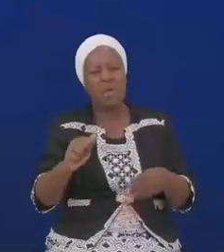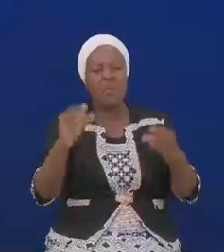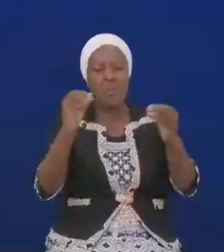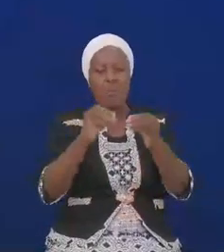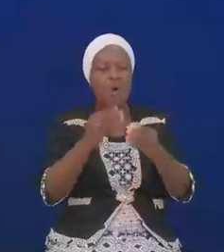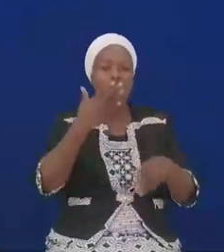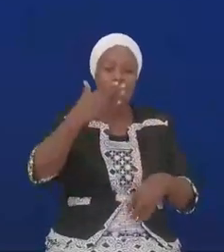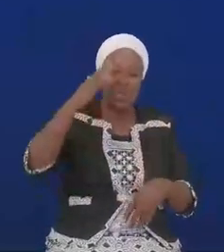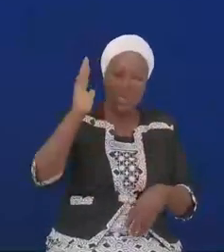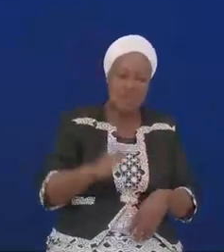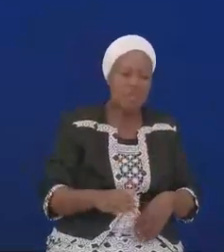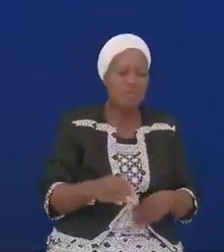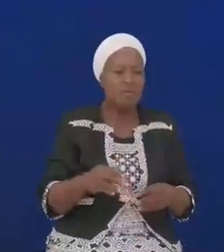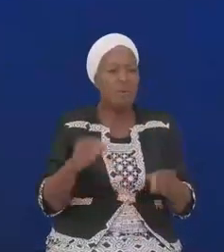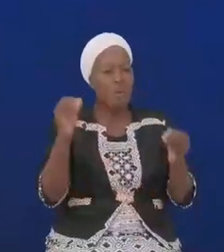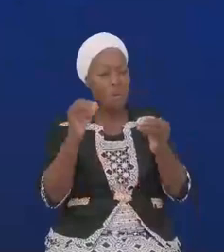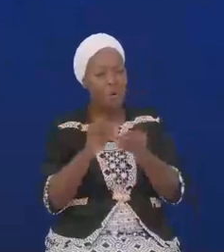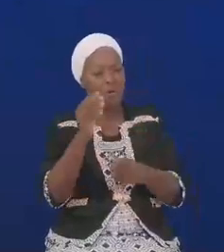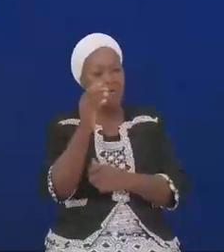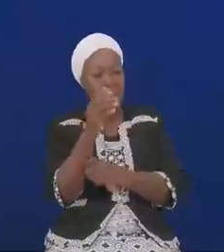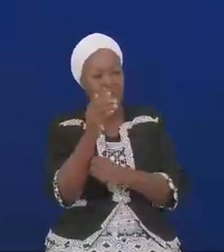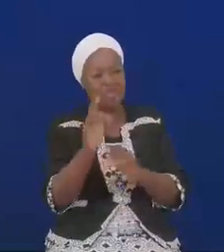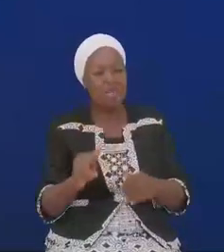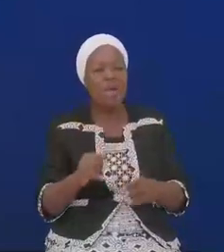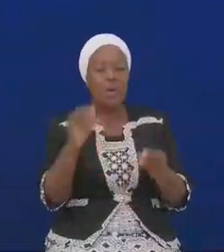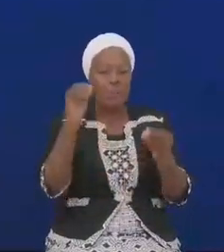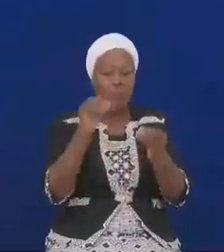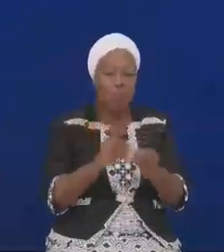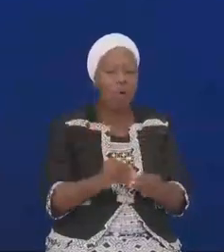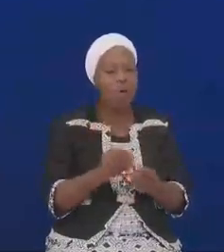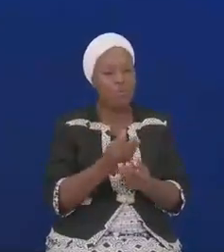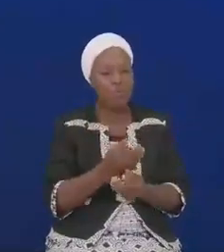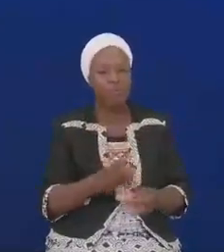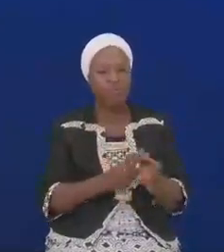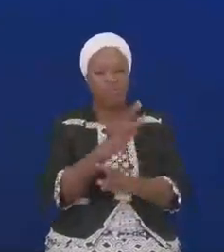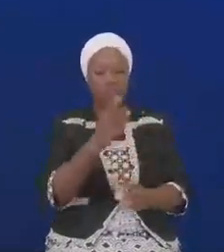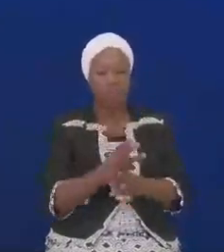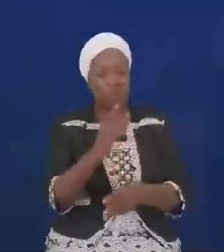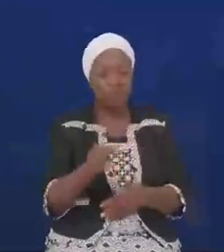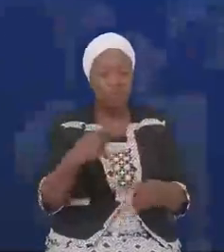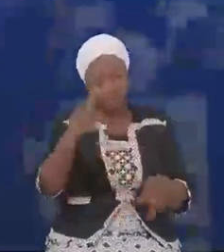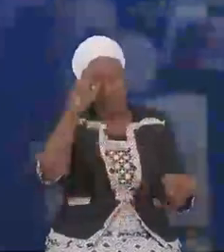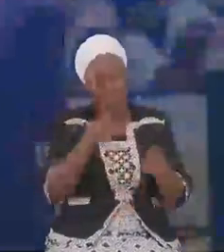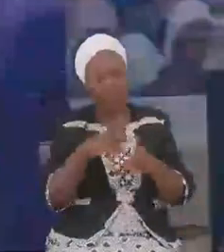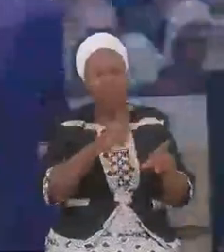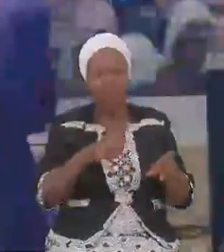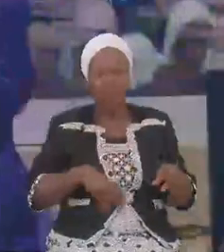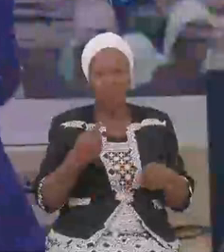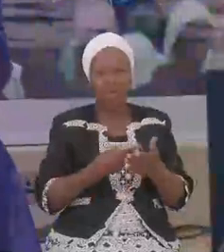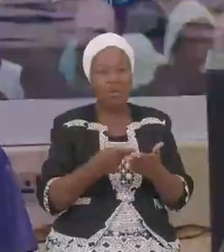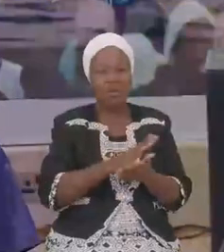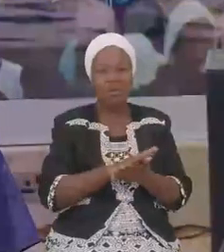plus mauvais, plus charnels, plus mondains. L'alliance du Seigneur, c'est une